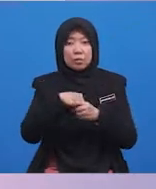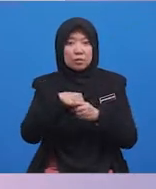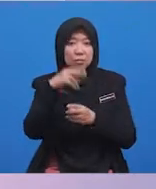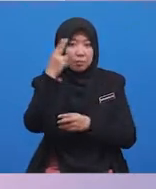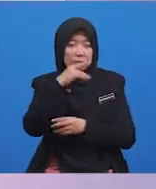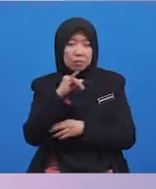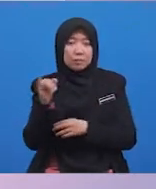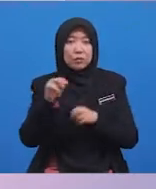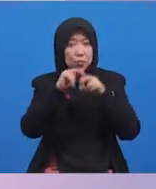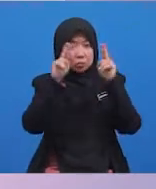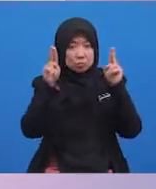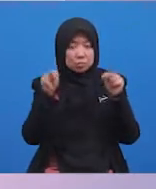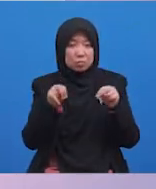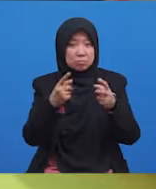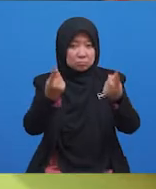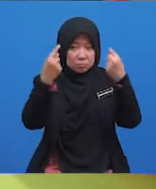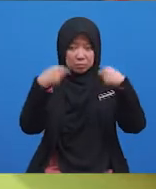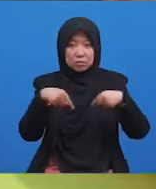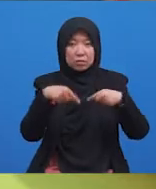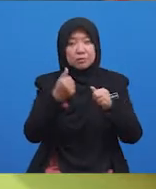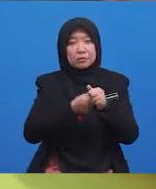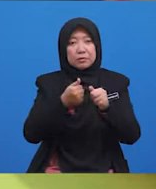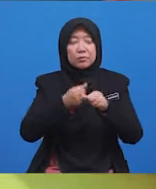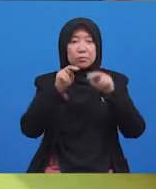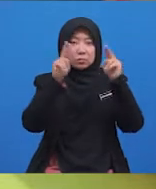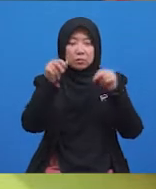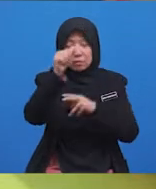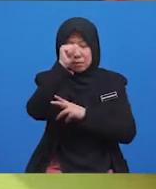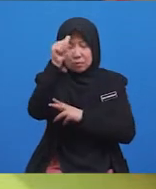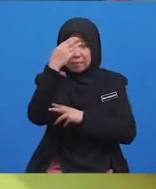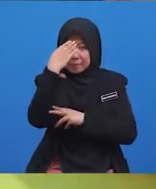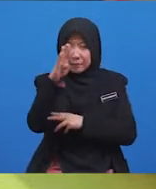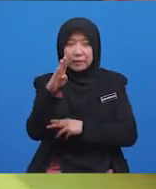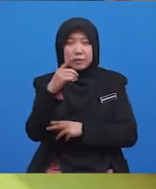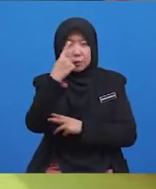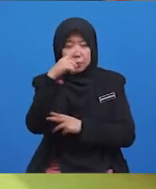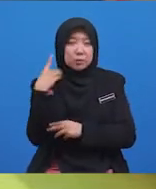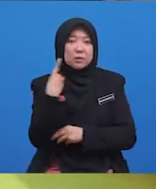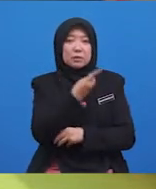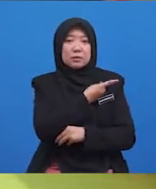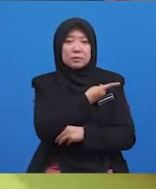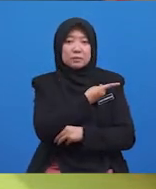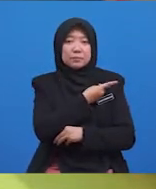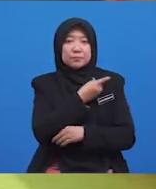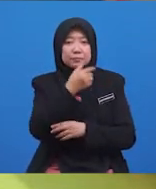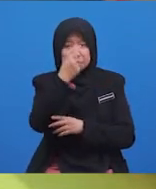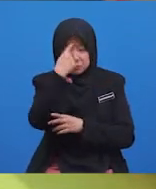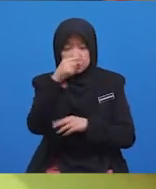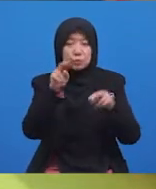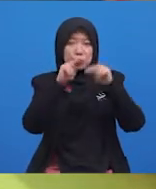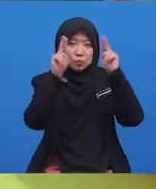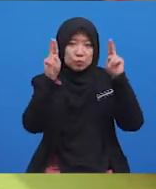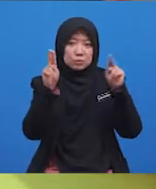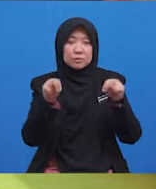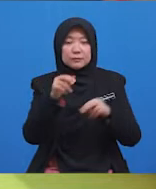menghadapi ujian yang mendatang. Setiap ujian yang Allah turunkan kepada kita adalah semata-mata untuk